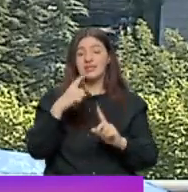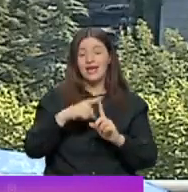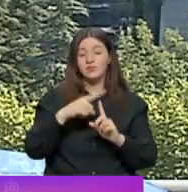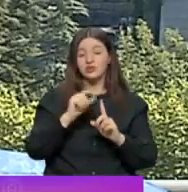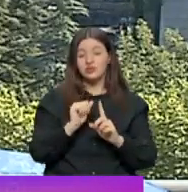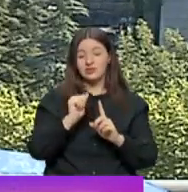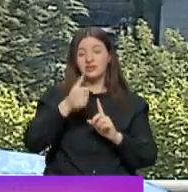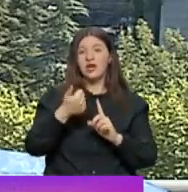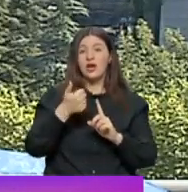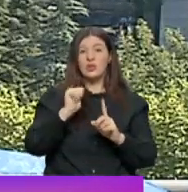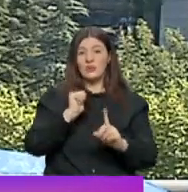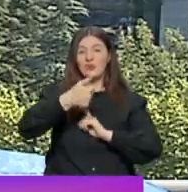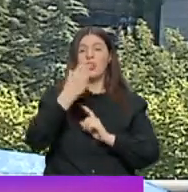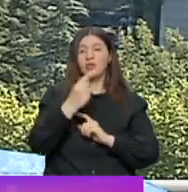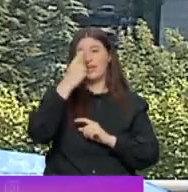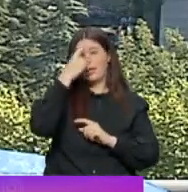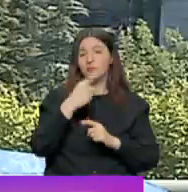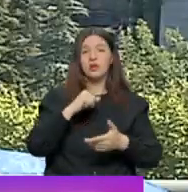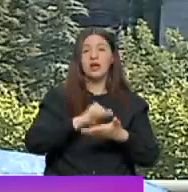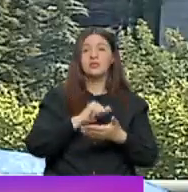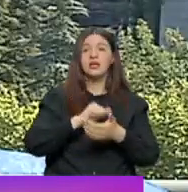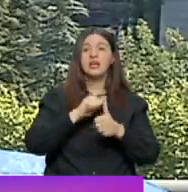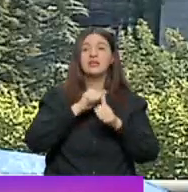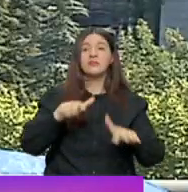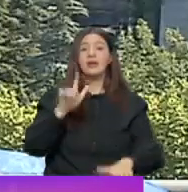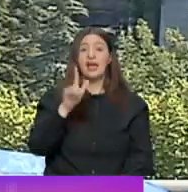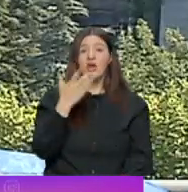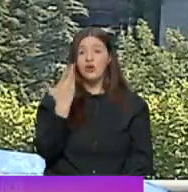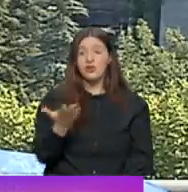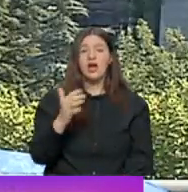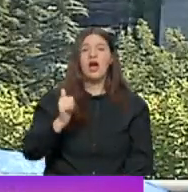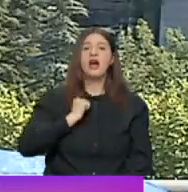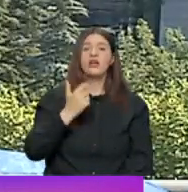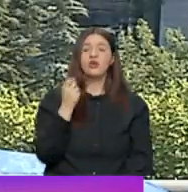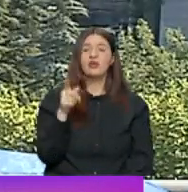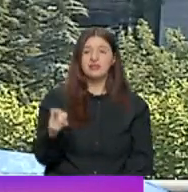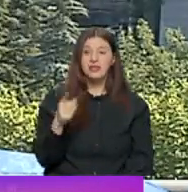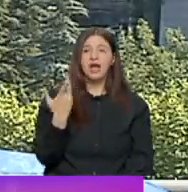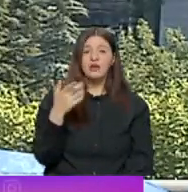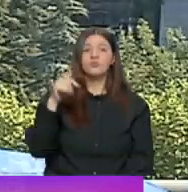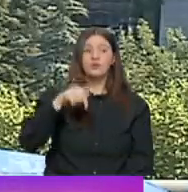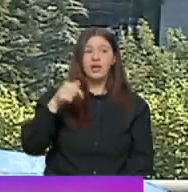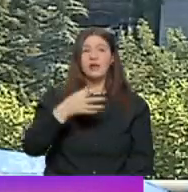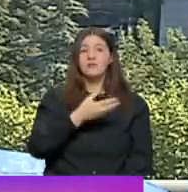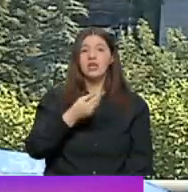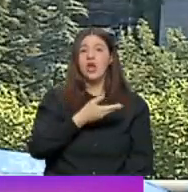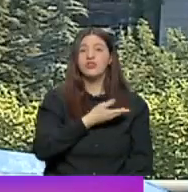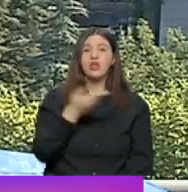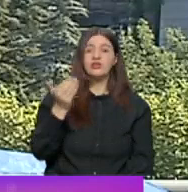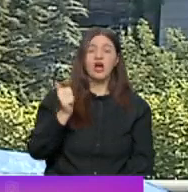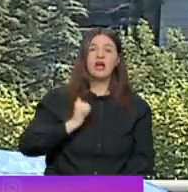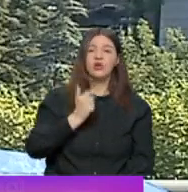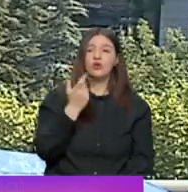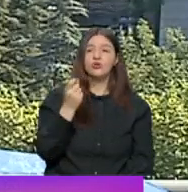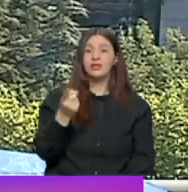Temmuz'a gün döndüğünde resmi gazetede de yayımlanması gerekiyor ki asgari ücretin burada milyonlarca asgari